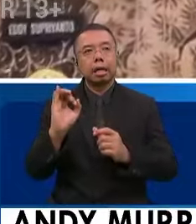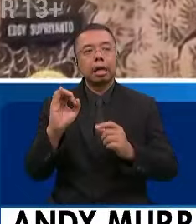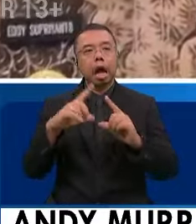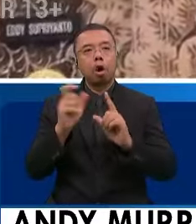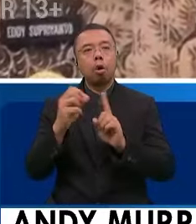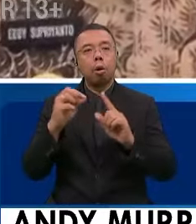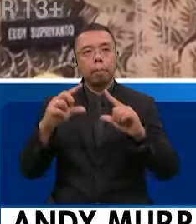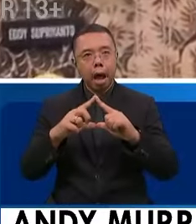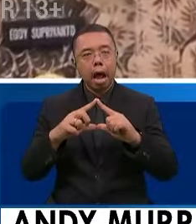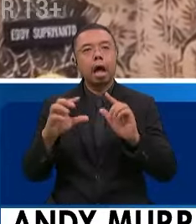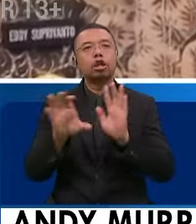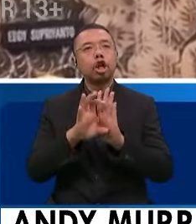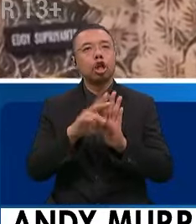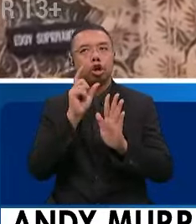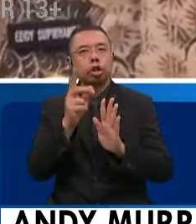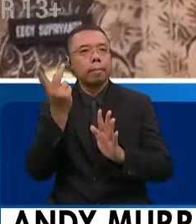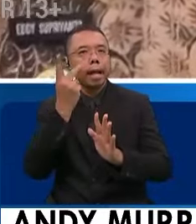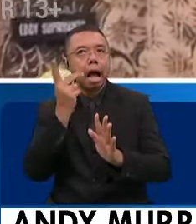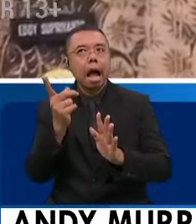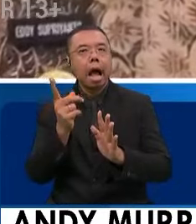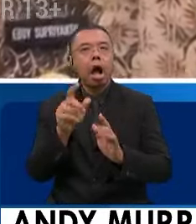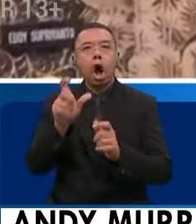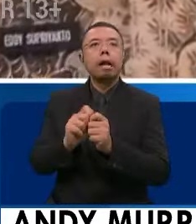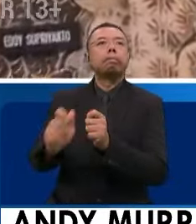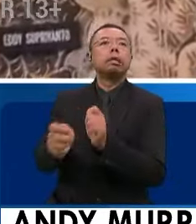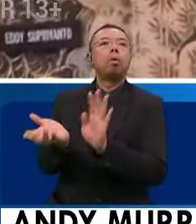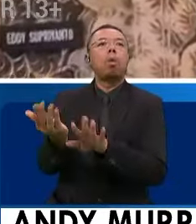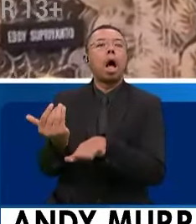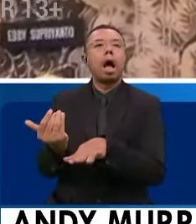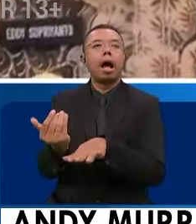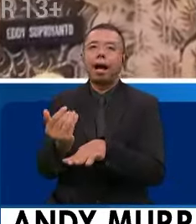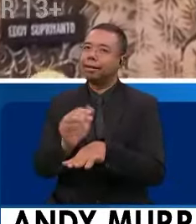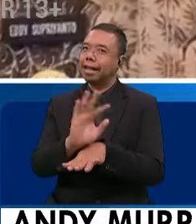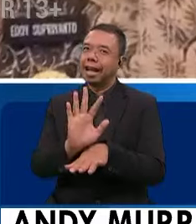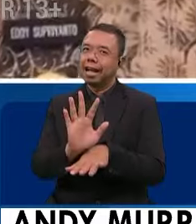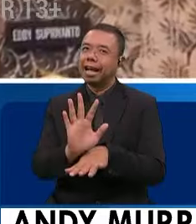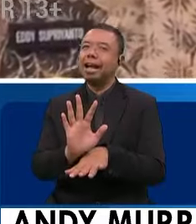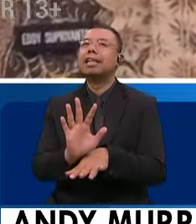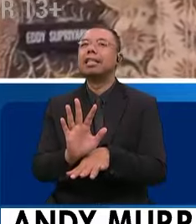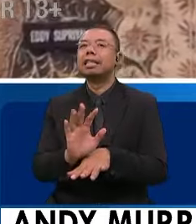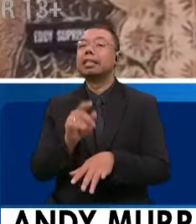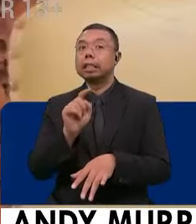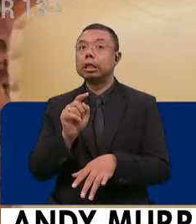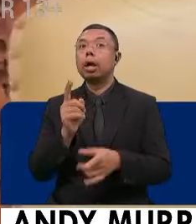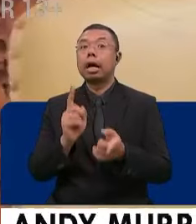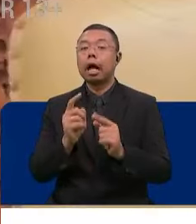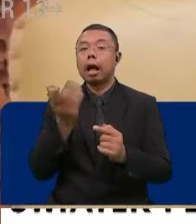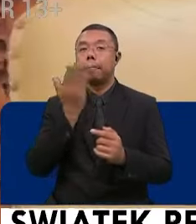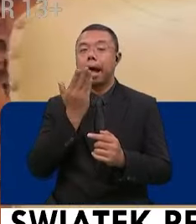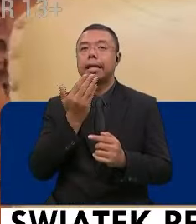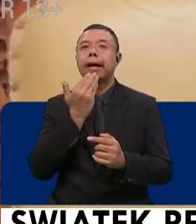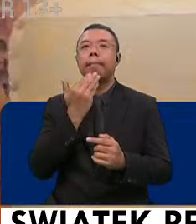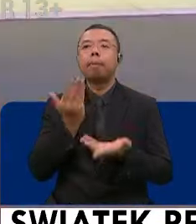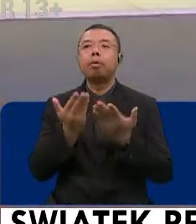Siopa Umama yang untuk mencegah pembelian berulang oleh warga kota Madiun. Itu kalau bahasa sederhananya